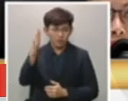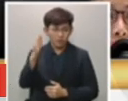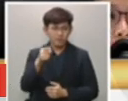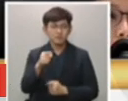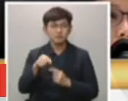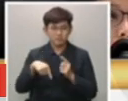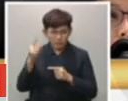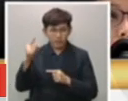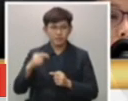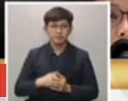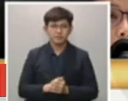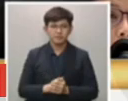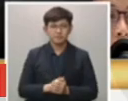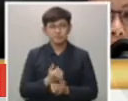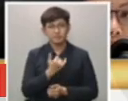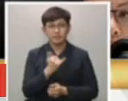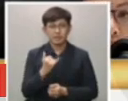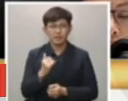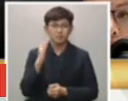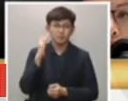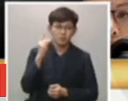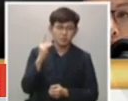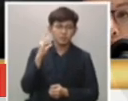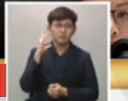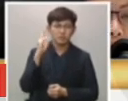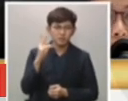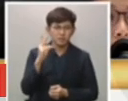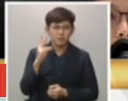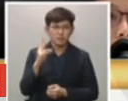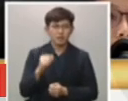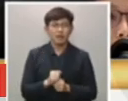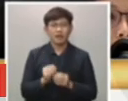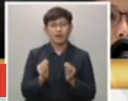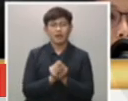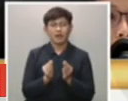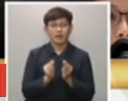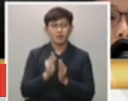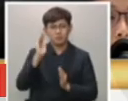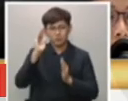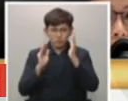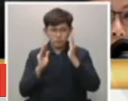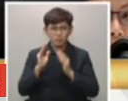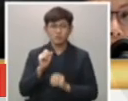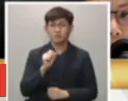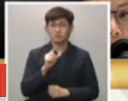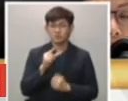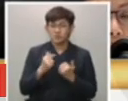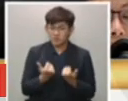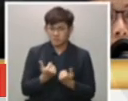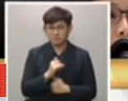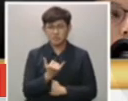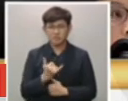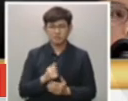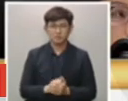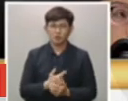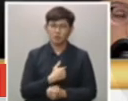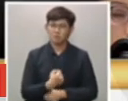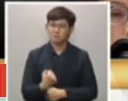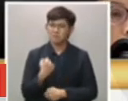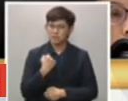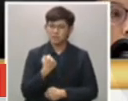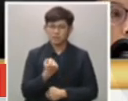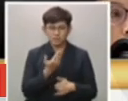ดีอาจจะเป็นวันพรุ่งนี้มะรืนนี้วันที่เราโหวตวันศุกร์นี้ก็ได้เมื่อความเชื่อถือเชื่อมั่นต่